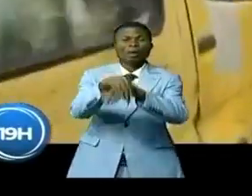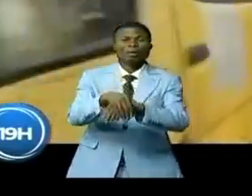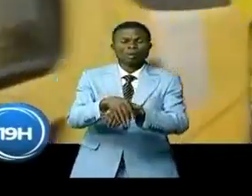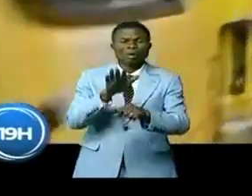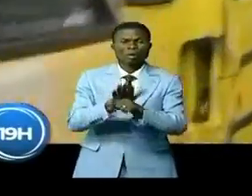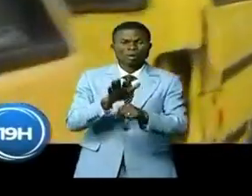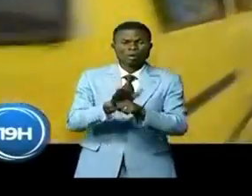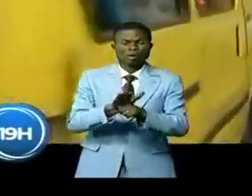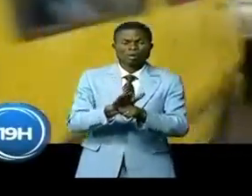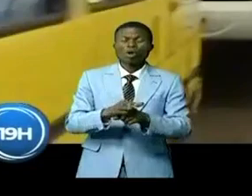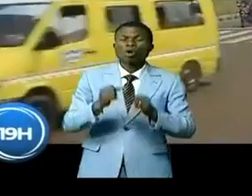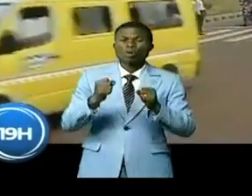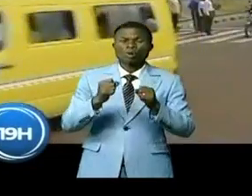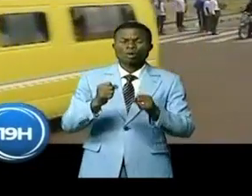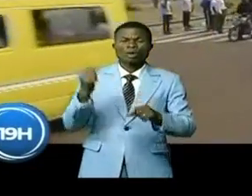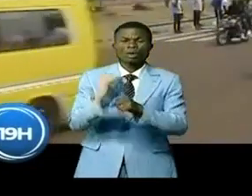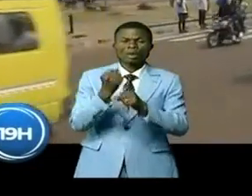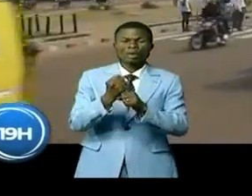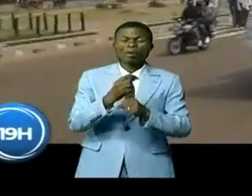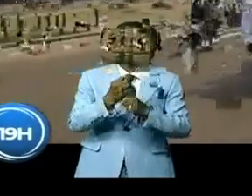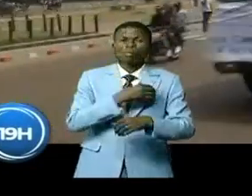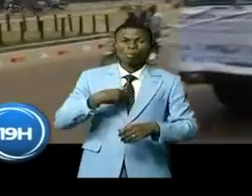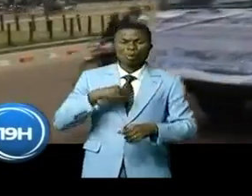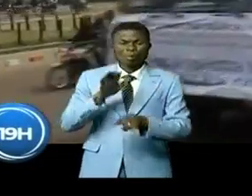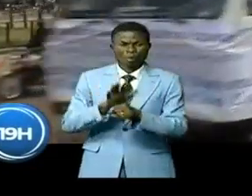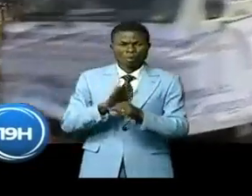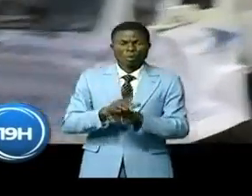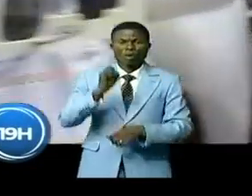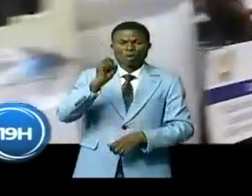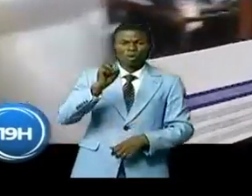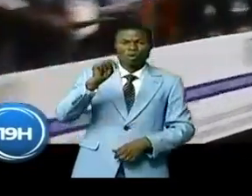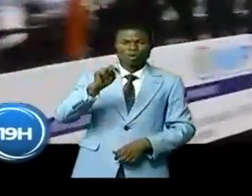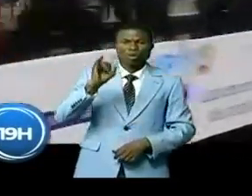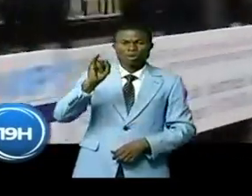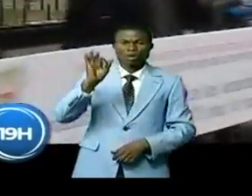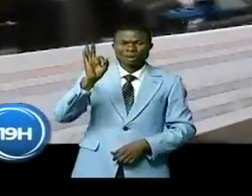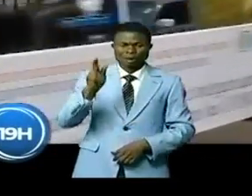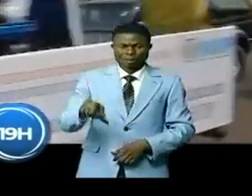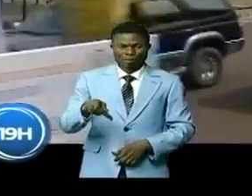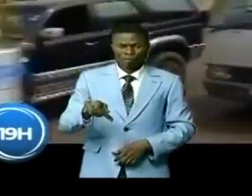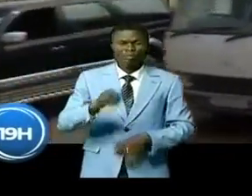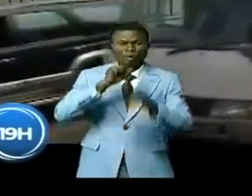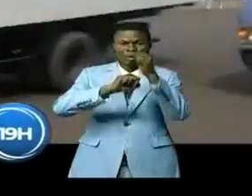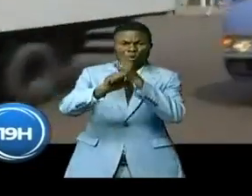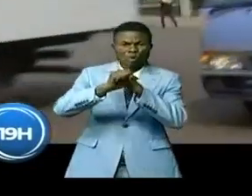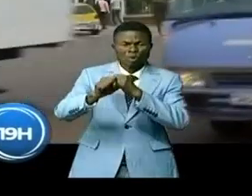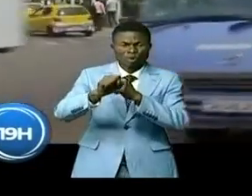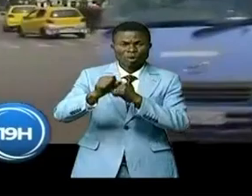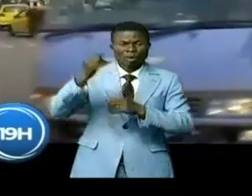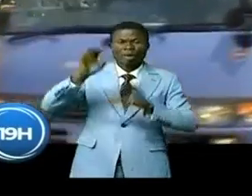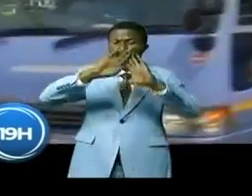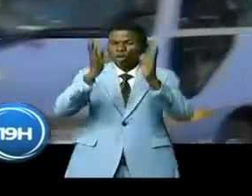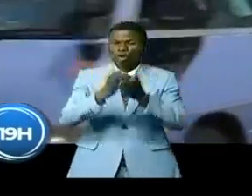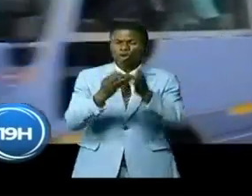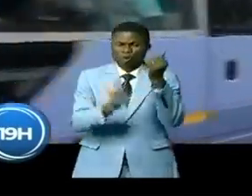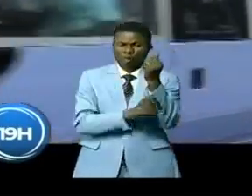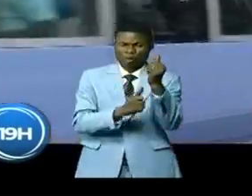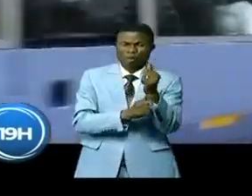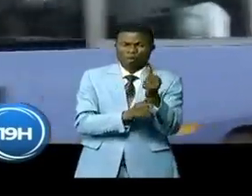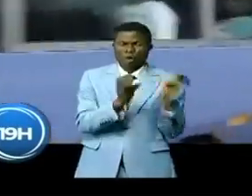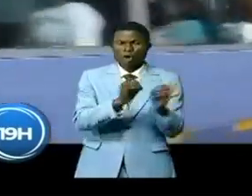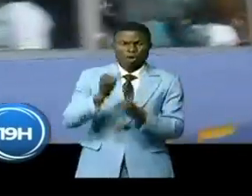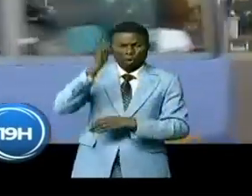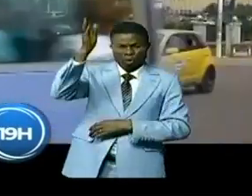participation remarquable du personnel féminin et de l'ONIP. Objectif: sensibiliser l'opinion à la tenue prochaine